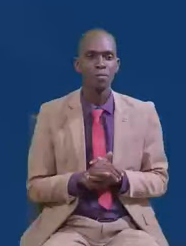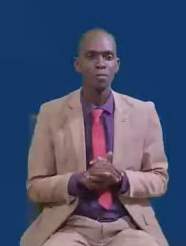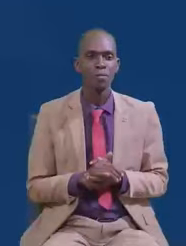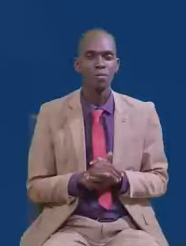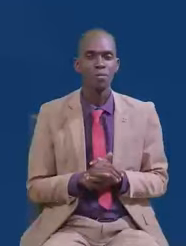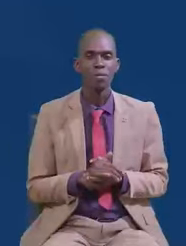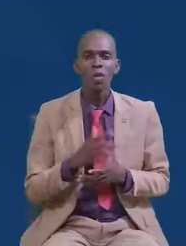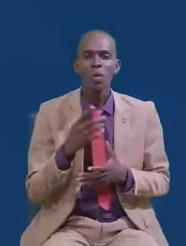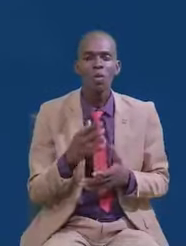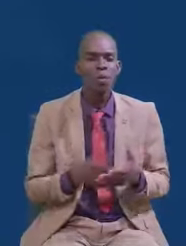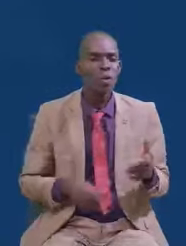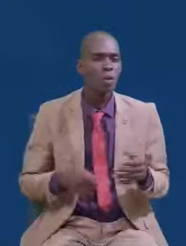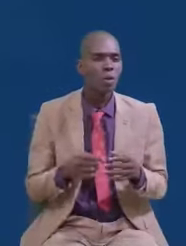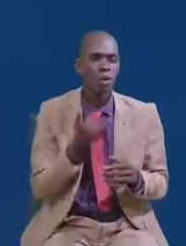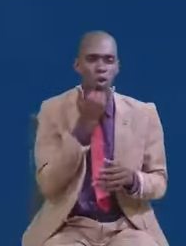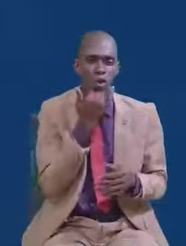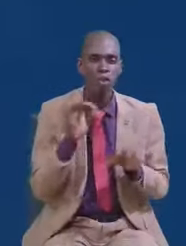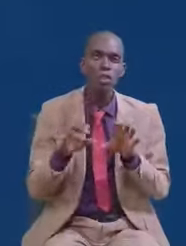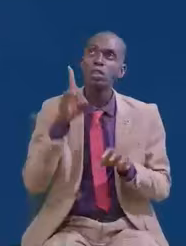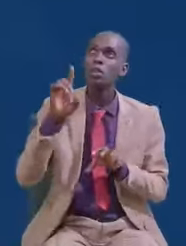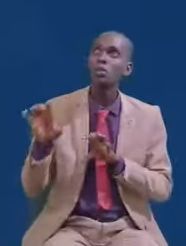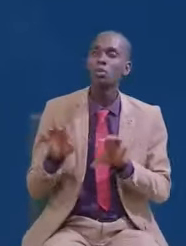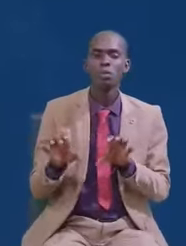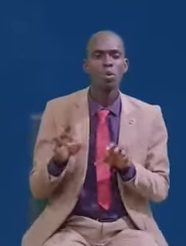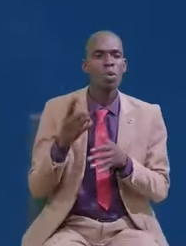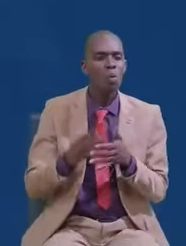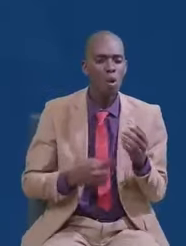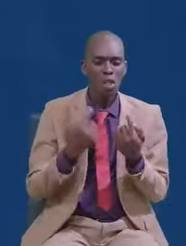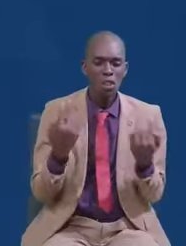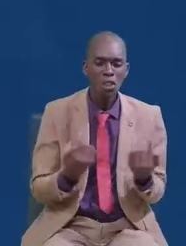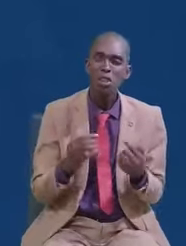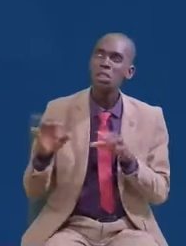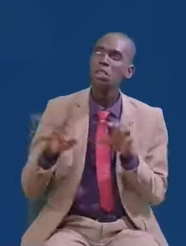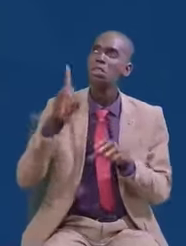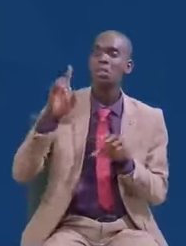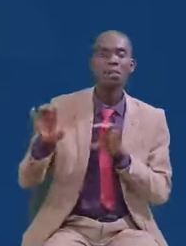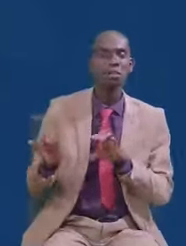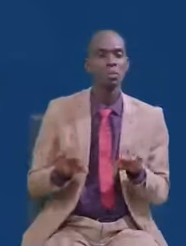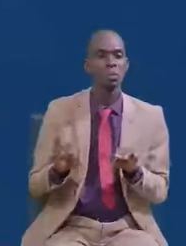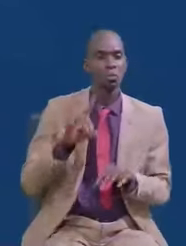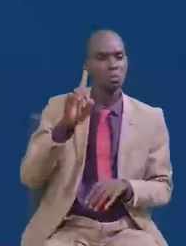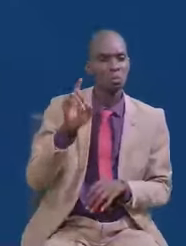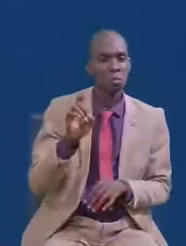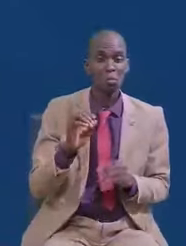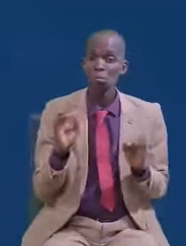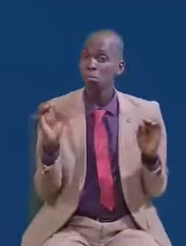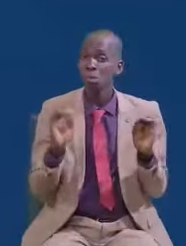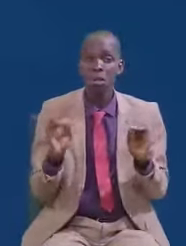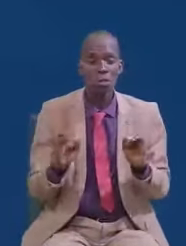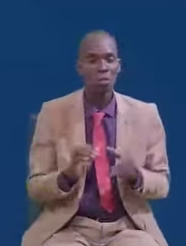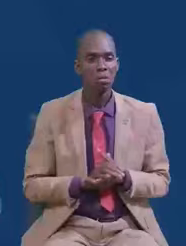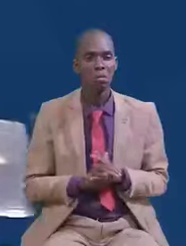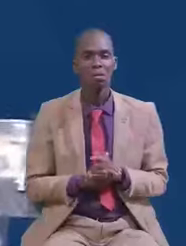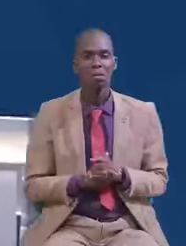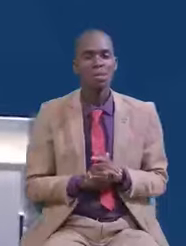Qu'a-t-il fait de mauvais? Quel péché a-t-il commis? Rien du tout. Mais c'est